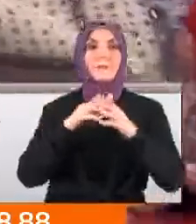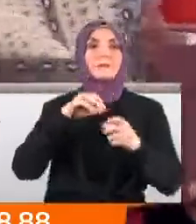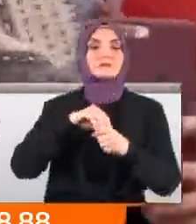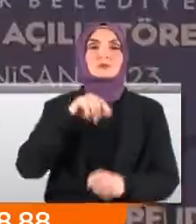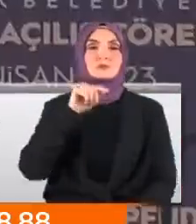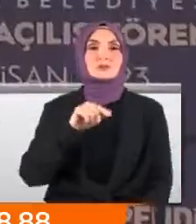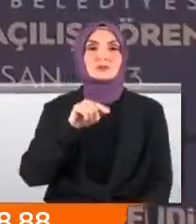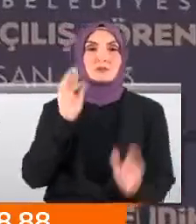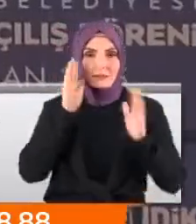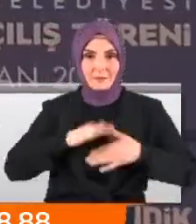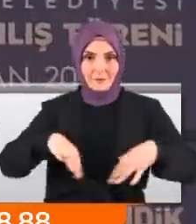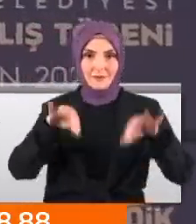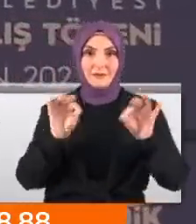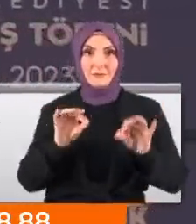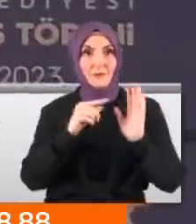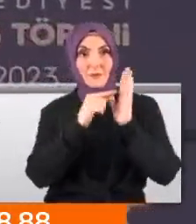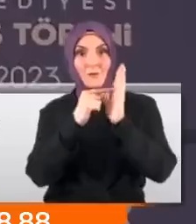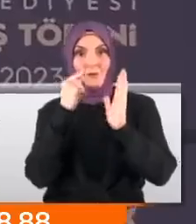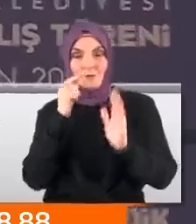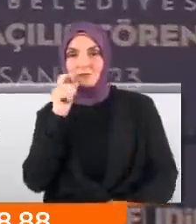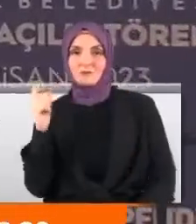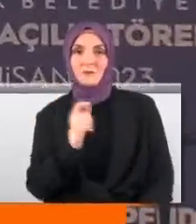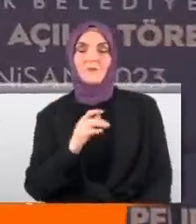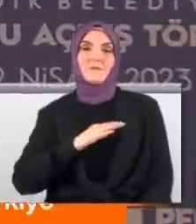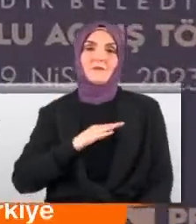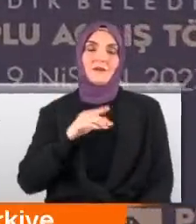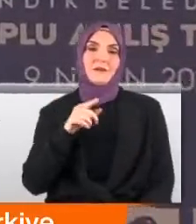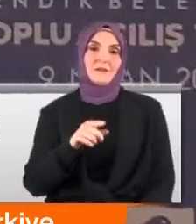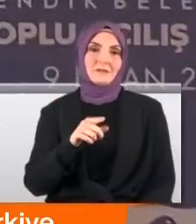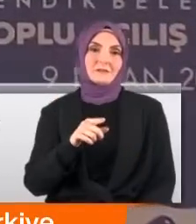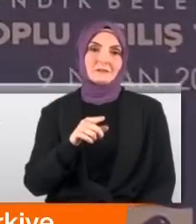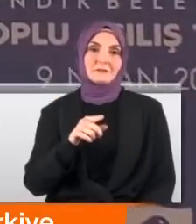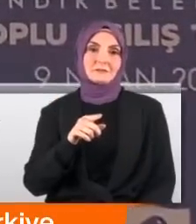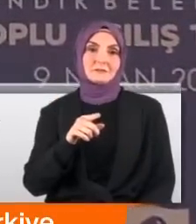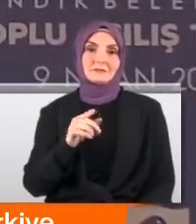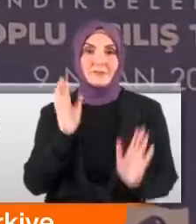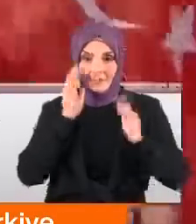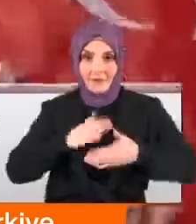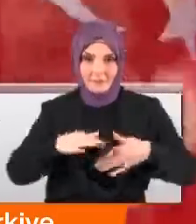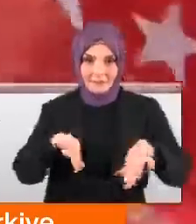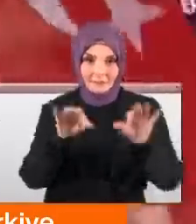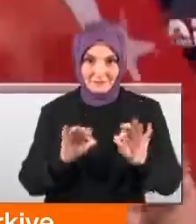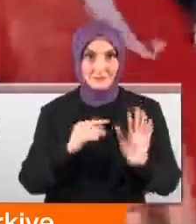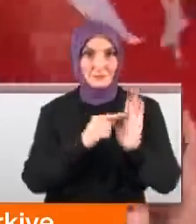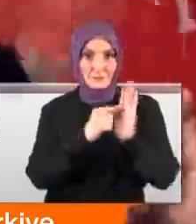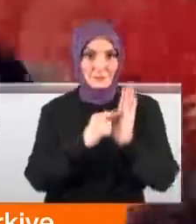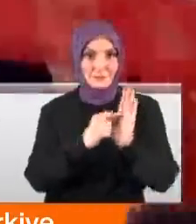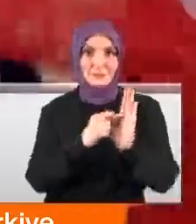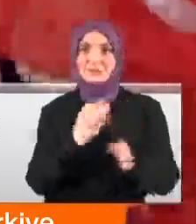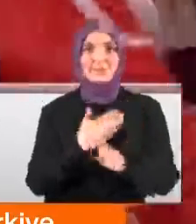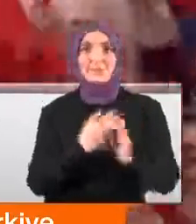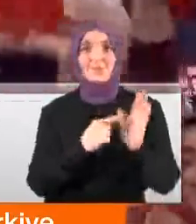kayıtsız kalmadı. Seccadeyi gösteriyor da seccadeyi niye gösterdiğini anlıyor. Kıbleyi